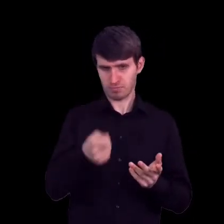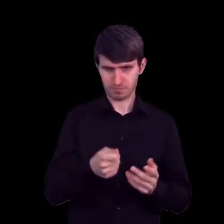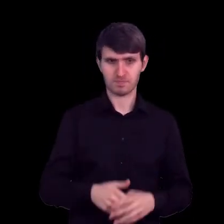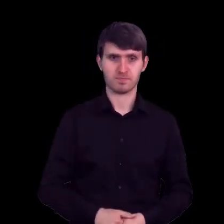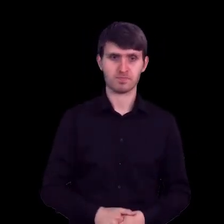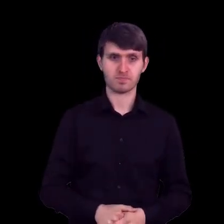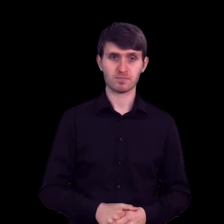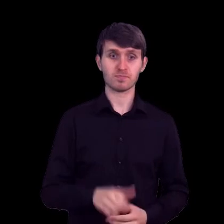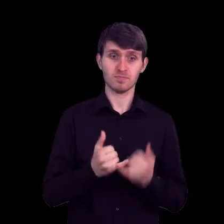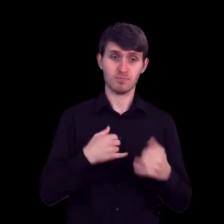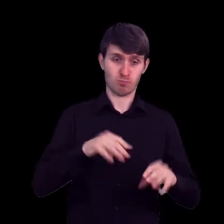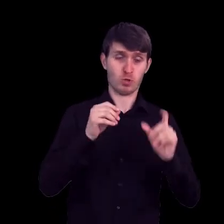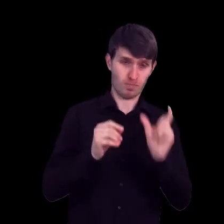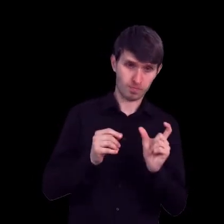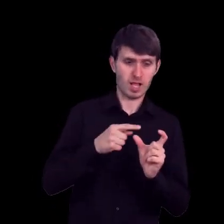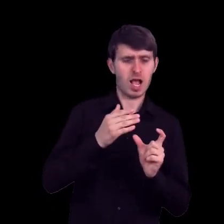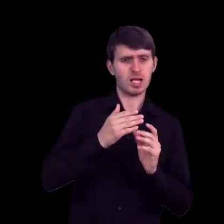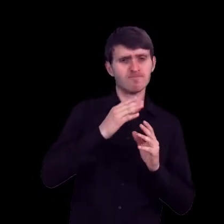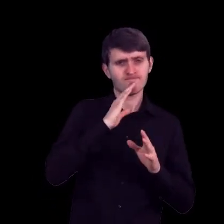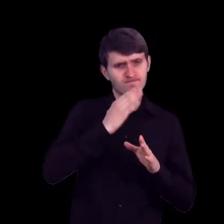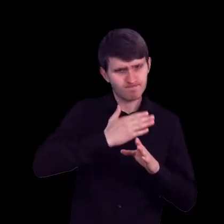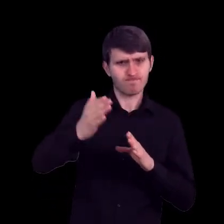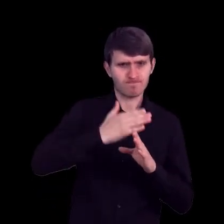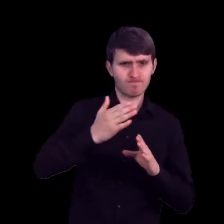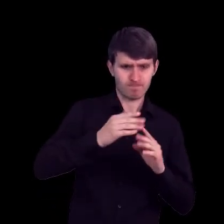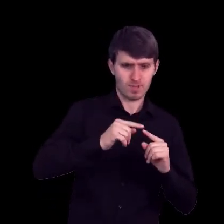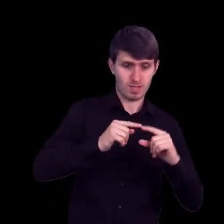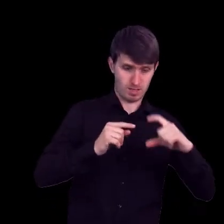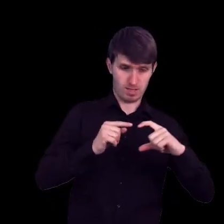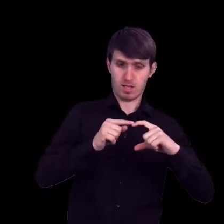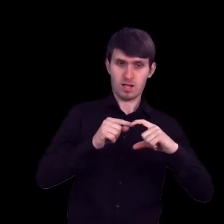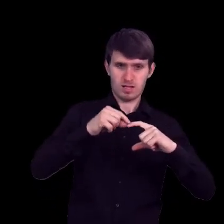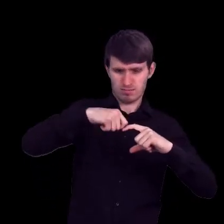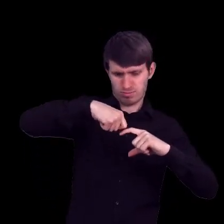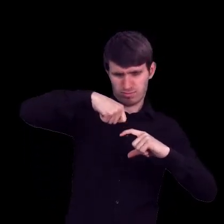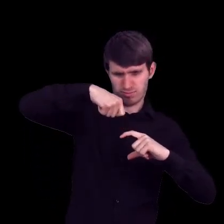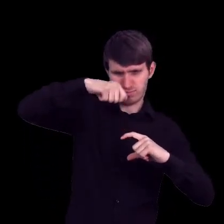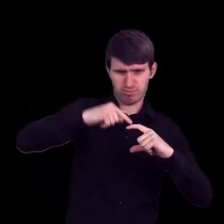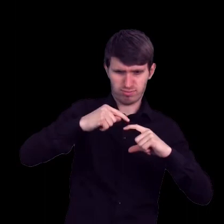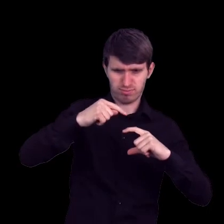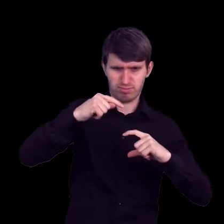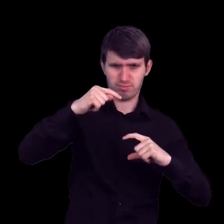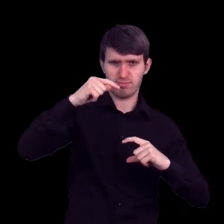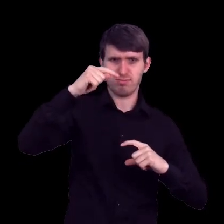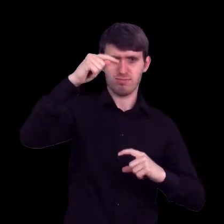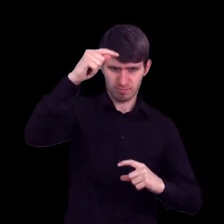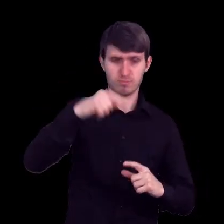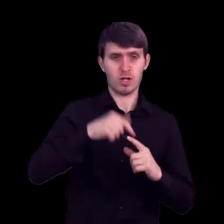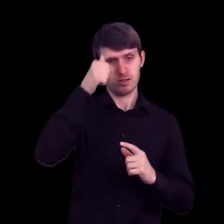Gdyby kontynuować te odcinki w jedną stronę, stałyby się półprostymi i definicja zostałaby spełniona.